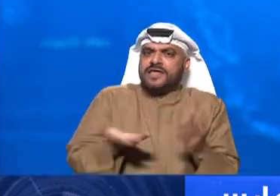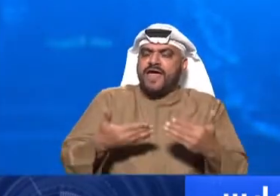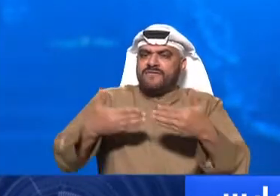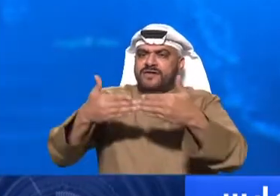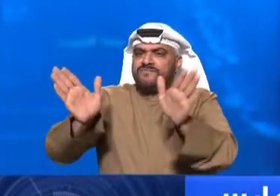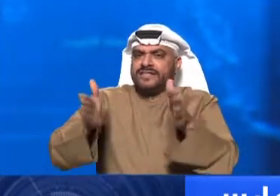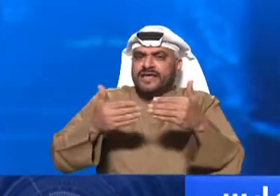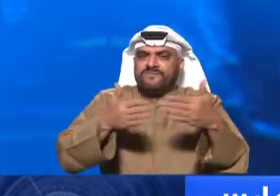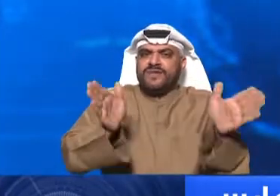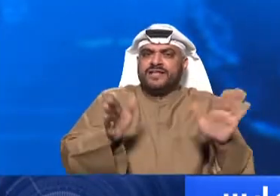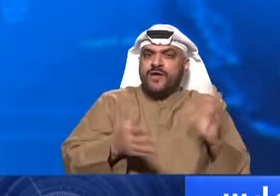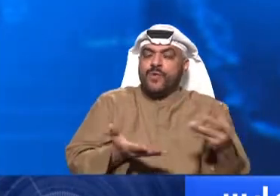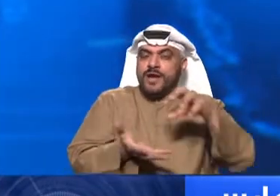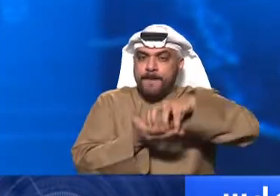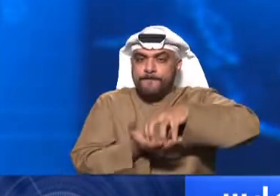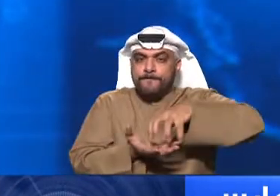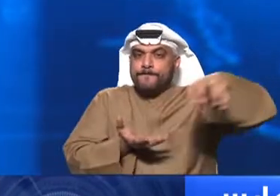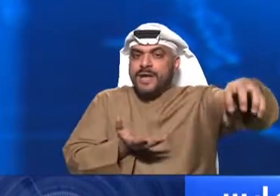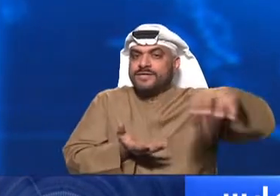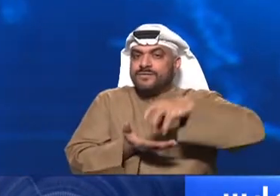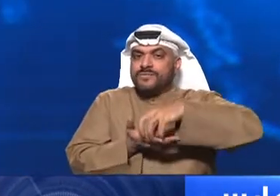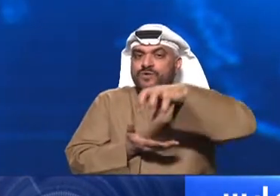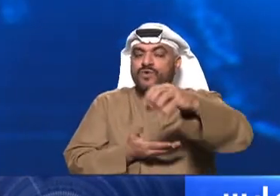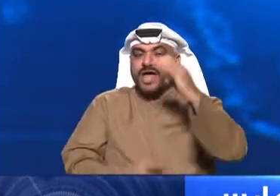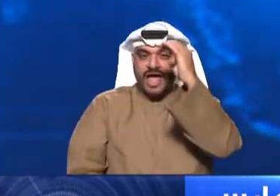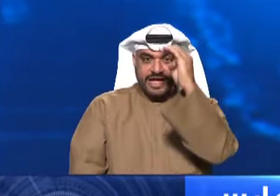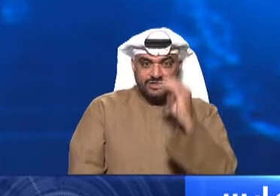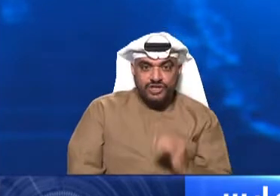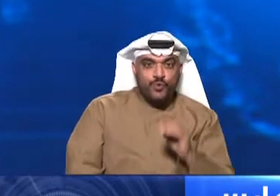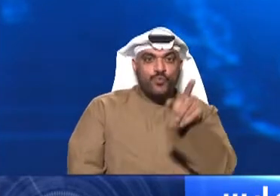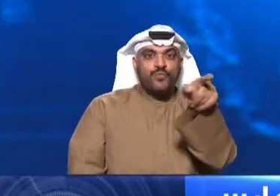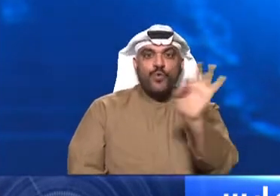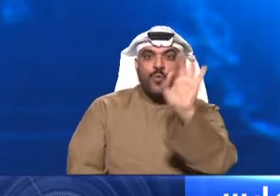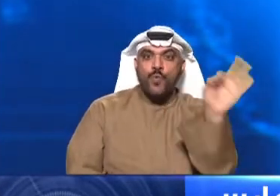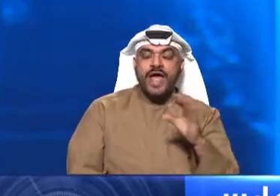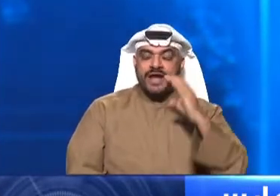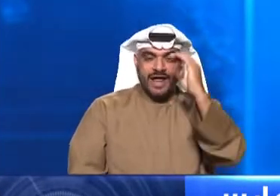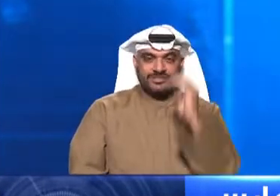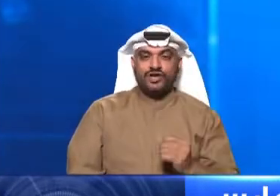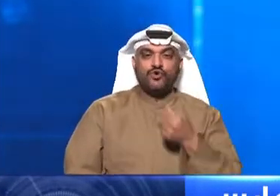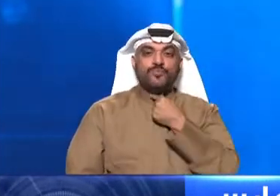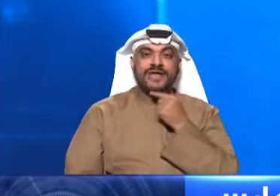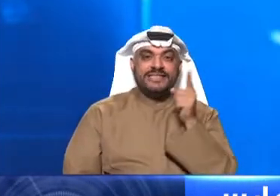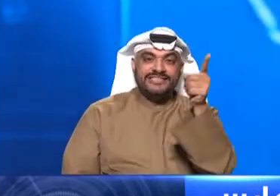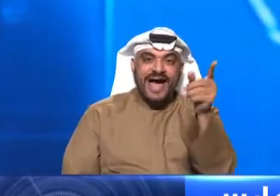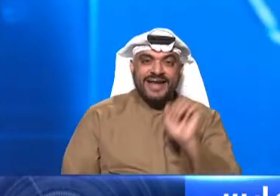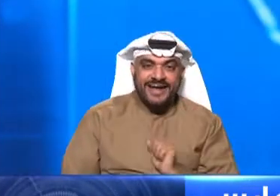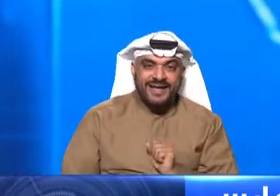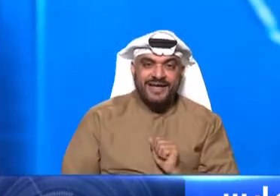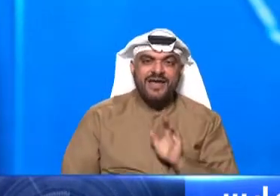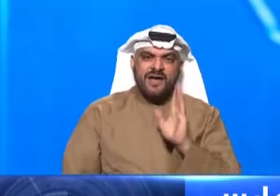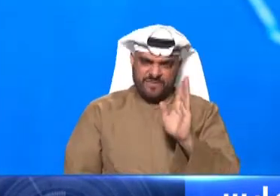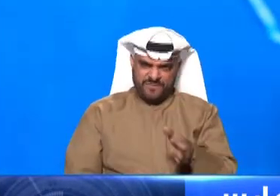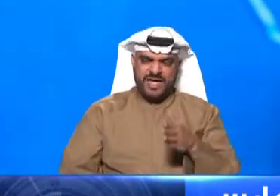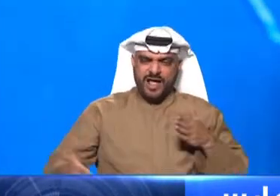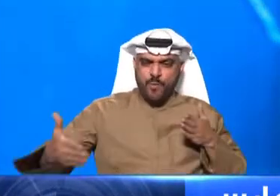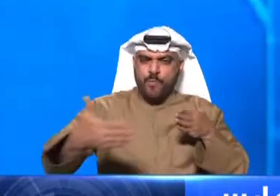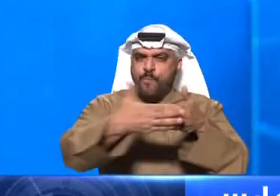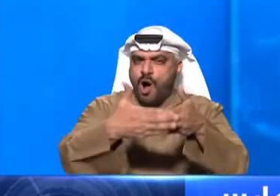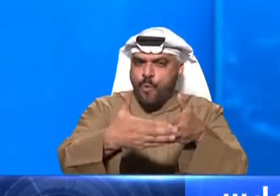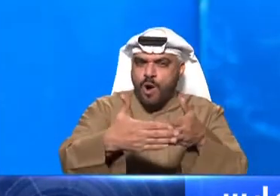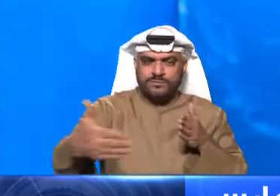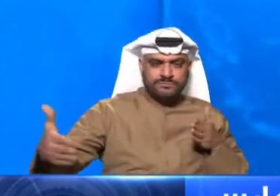مجال لمدينة أخرى وهي مدينة جنوب سعد العبدالله بالرغم من وجود بعض المعوقات، ما